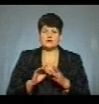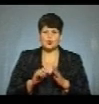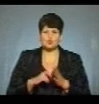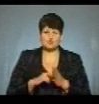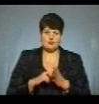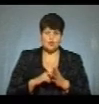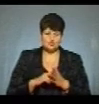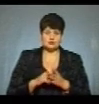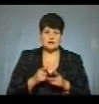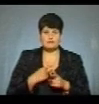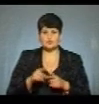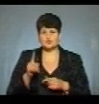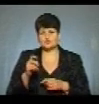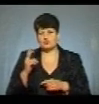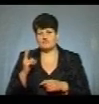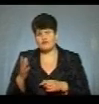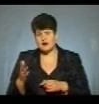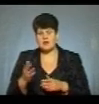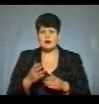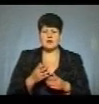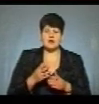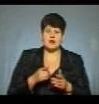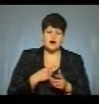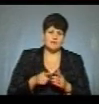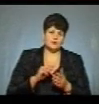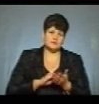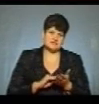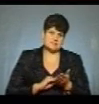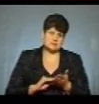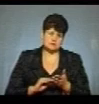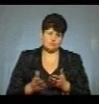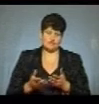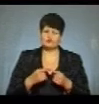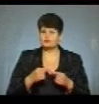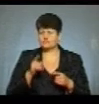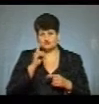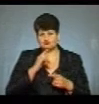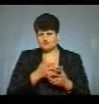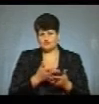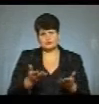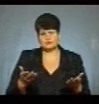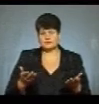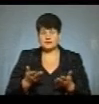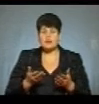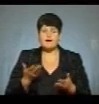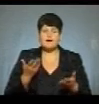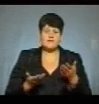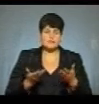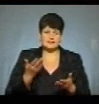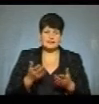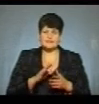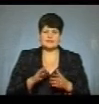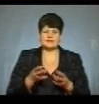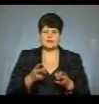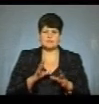якщо або на лінію 102, або звернення письмово, в будь-якому зручному для людини варіанті. Але не